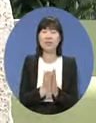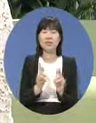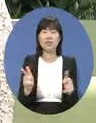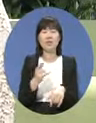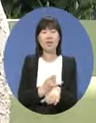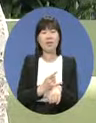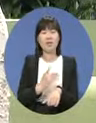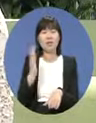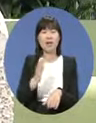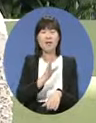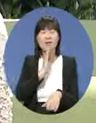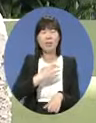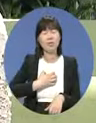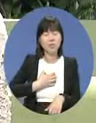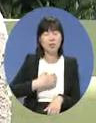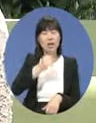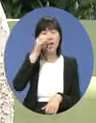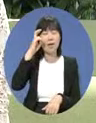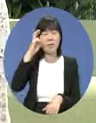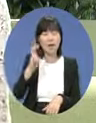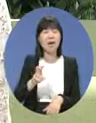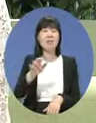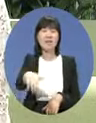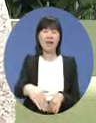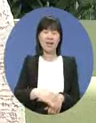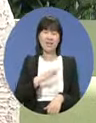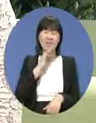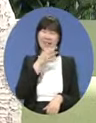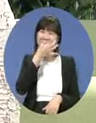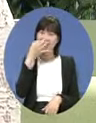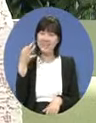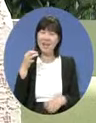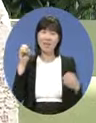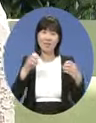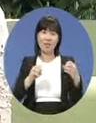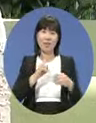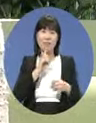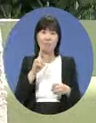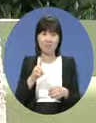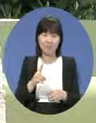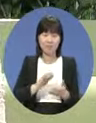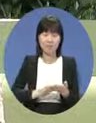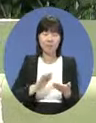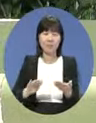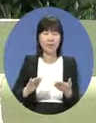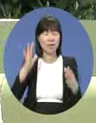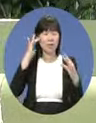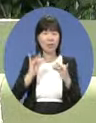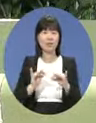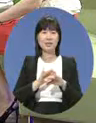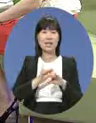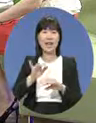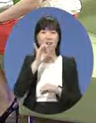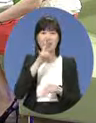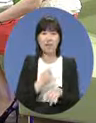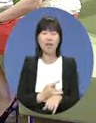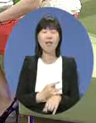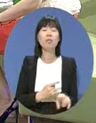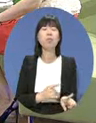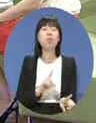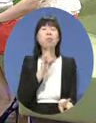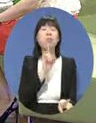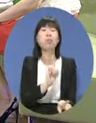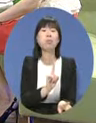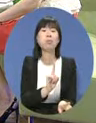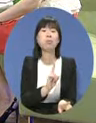해야 되죠. 해주고. 정말 속상했겠다. 야, 너 진짜 신났겠다. 이런 걸 해야 되죠. 근데 이게 이제 공감이 잘 안 돼요. 그래서 그게